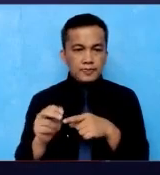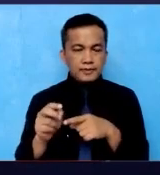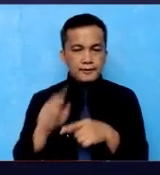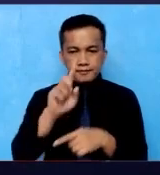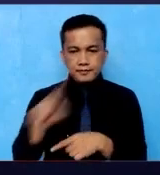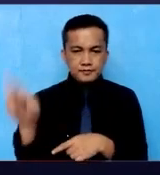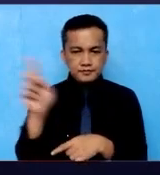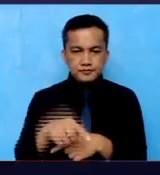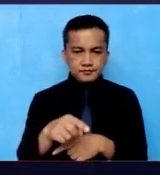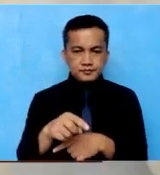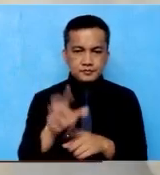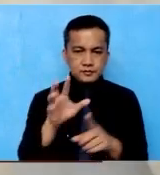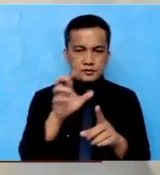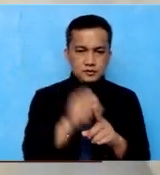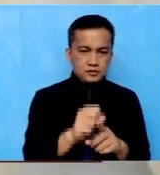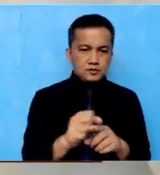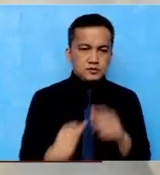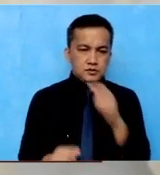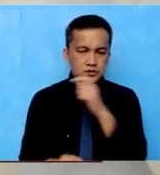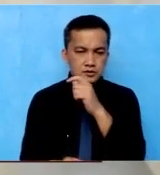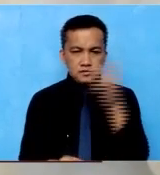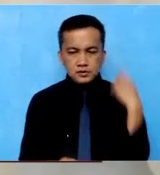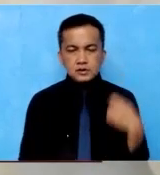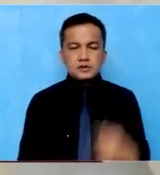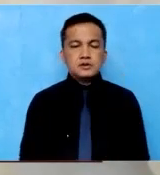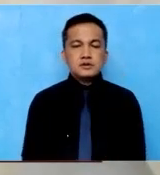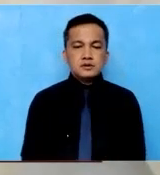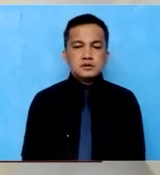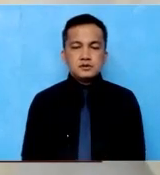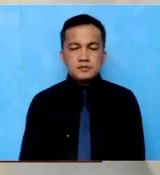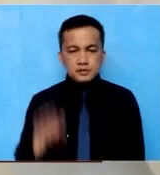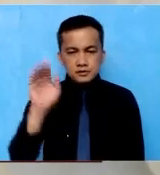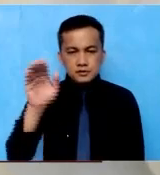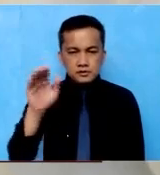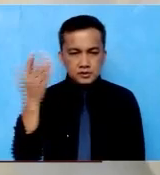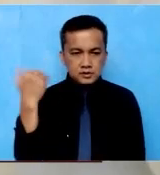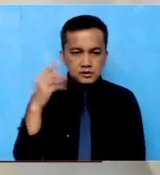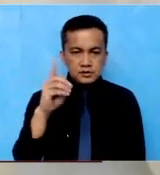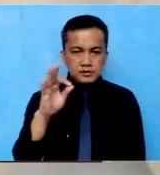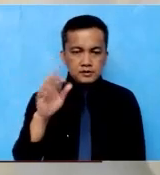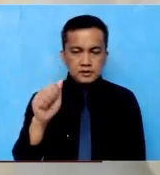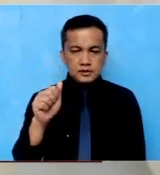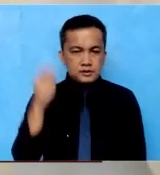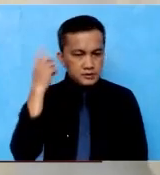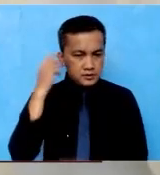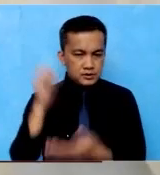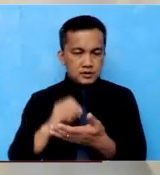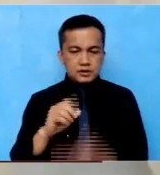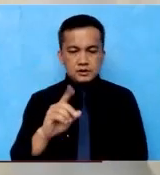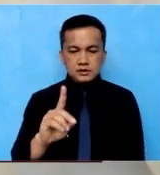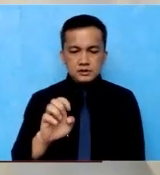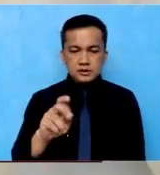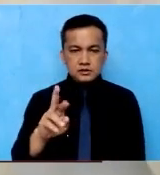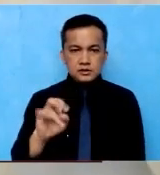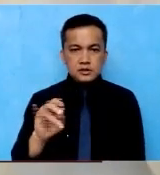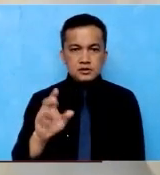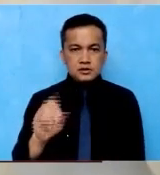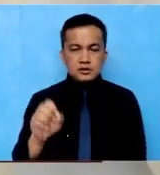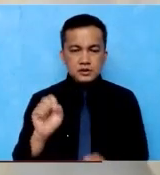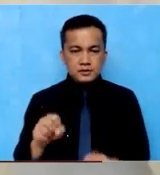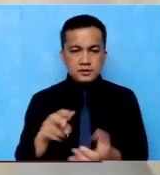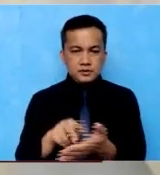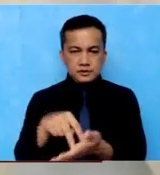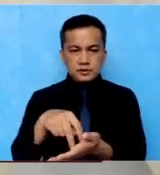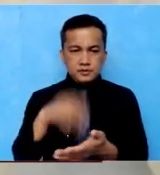sa invasion sa Ukraine. Panawagan din ni dating DFA Secretary Albert Del Rosario, dapat tumindig ang mga